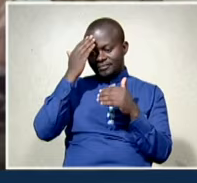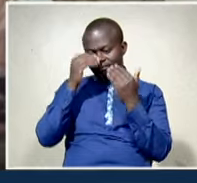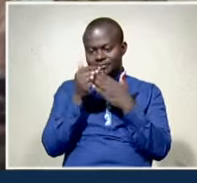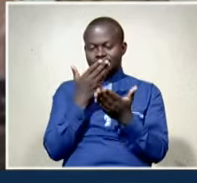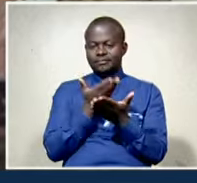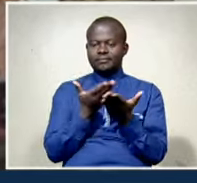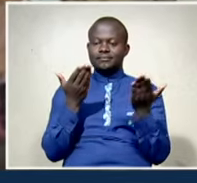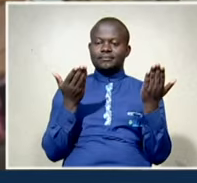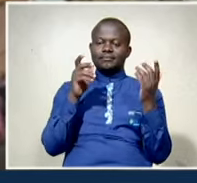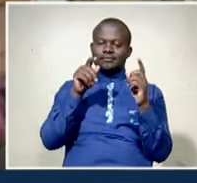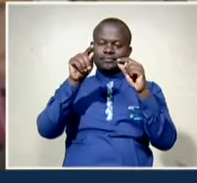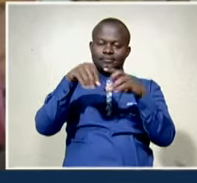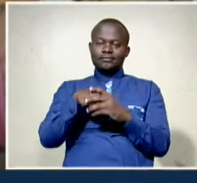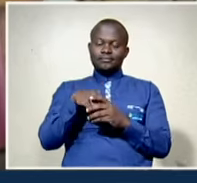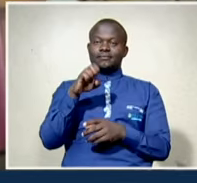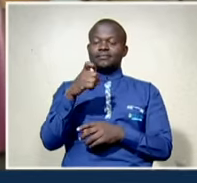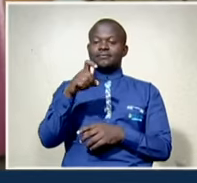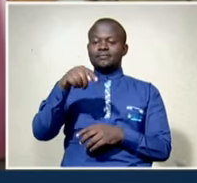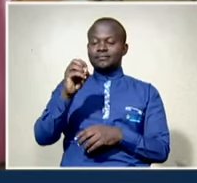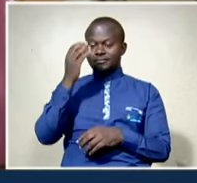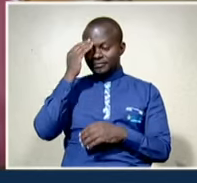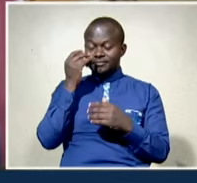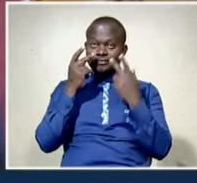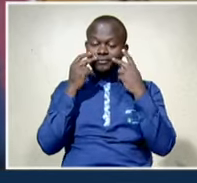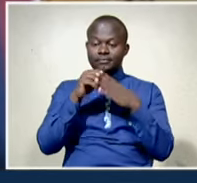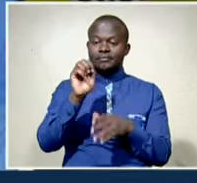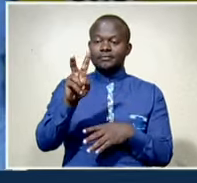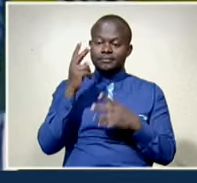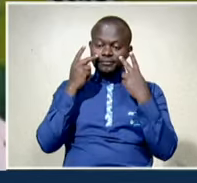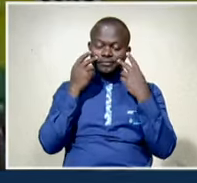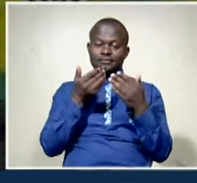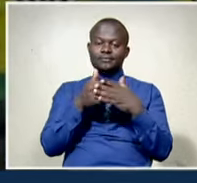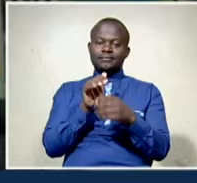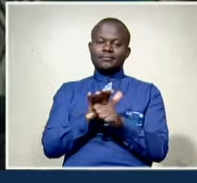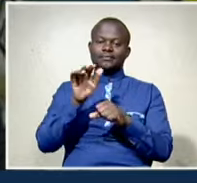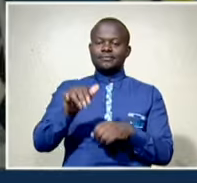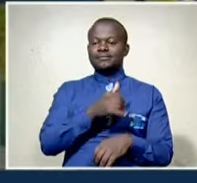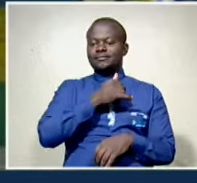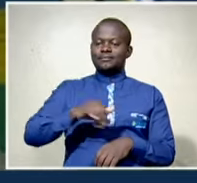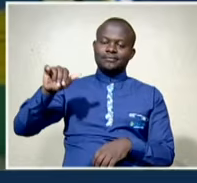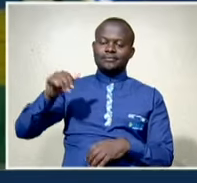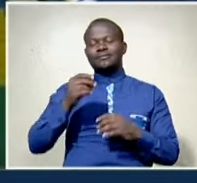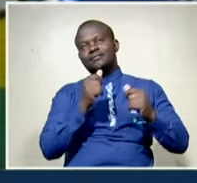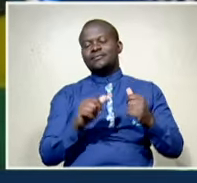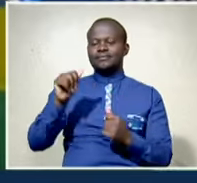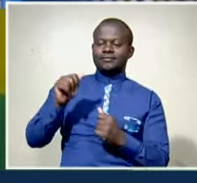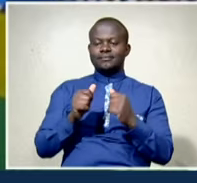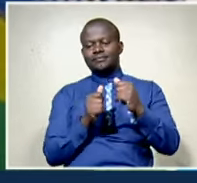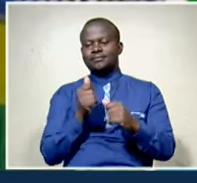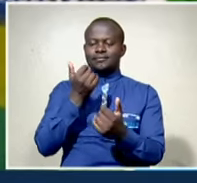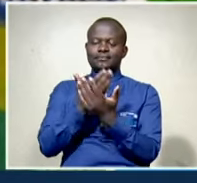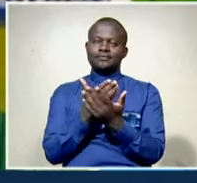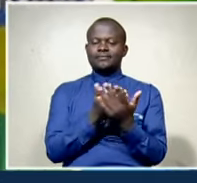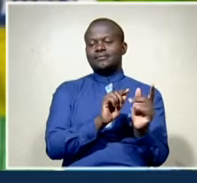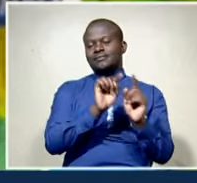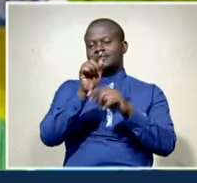bansabye yuko baza muri expo kuko babibonye kuri televiziyo bakabona abana benshi baza kwicunda hano badusaba yuko nabo